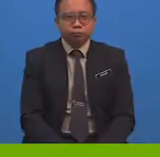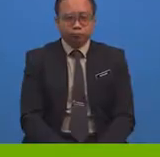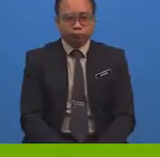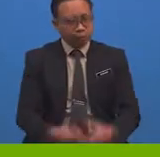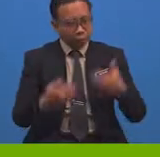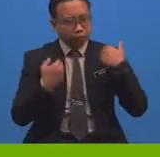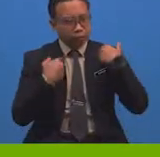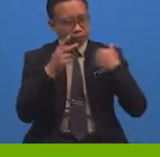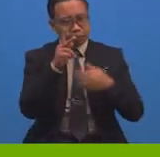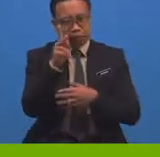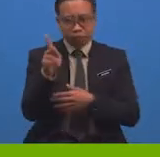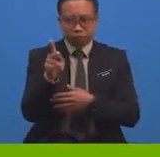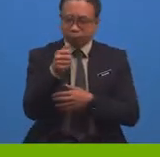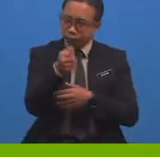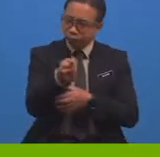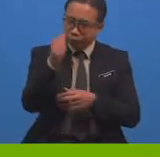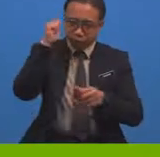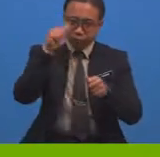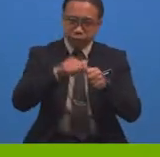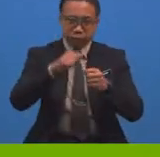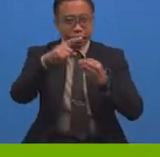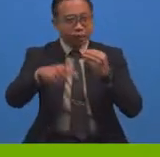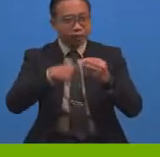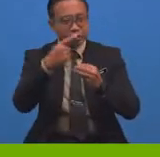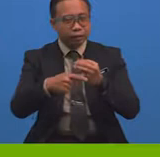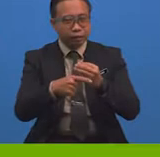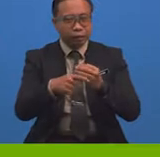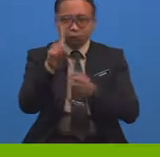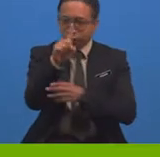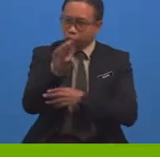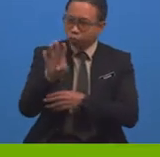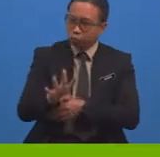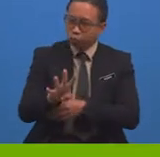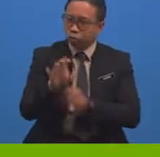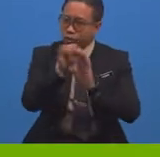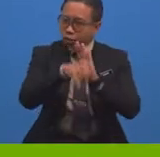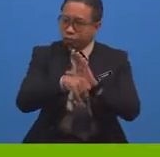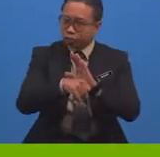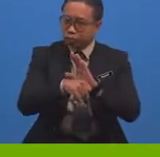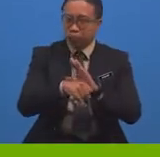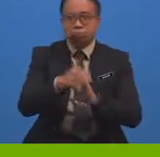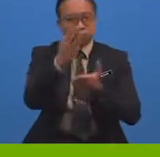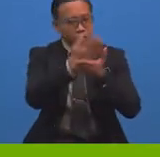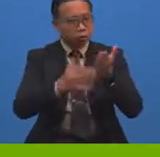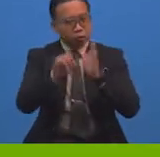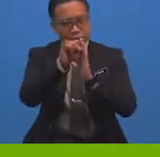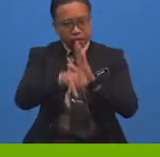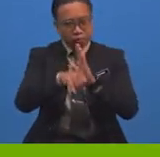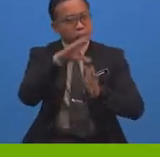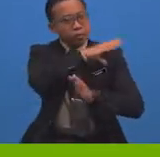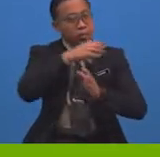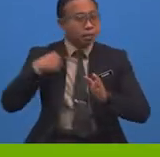Adakah kamu masih ingat tentang Suku jam setengah jam dan satu